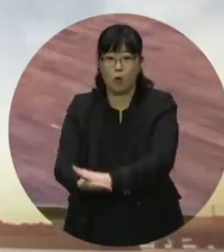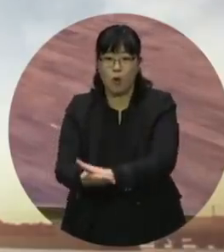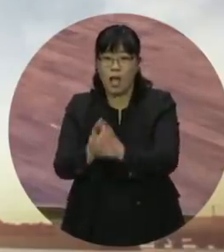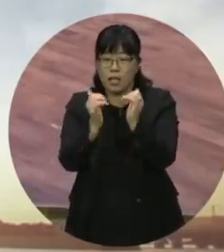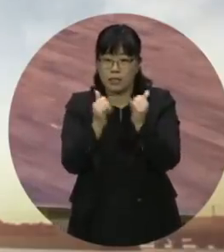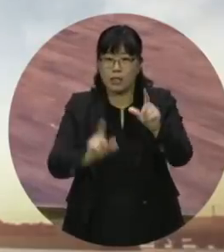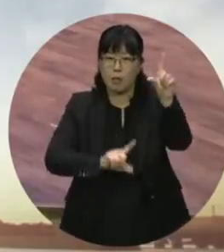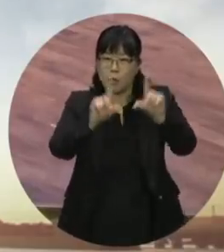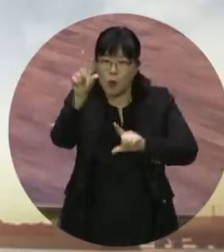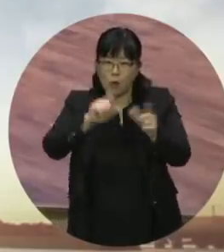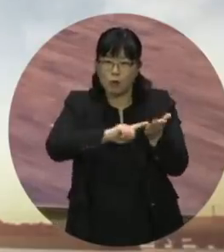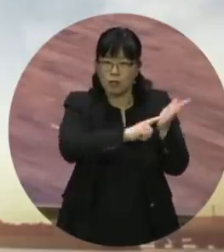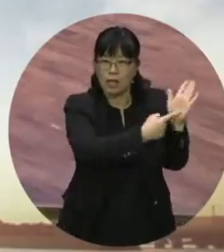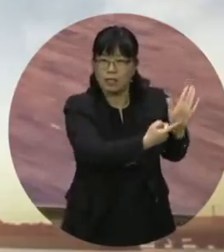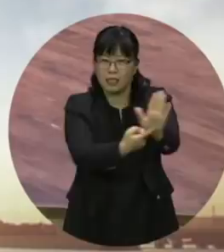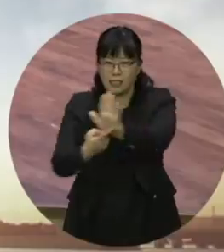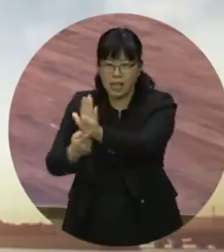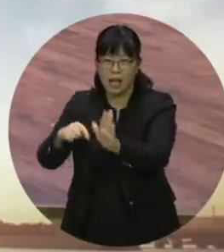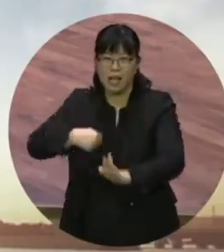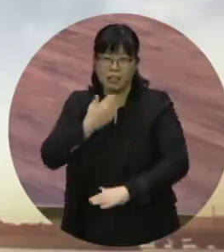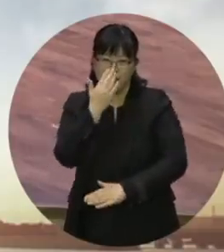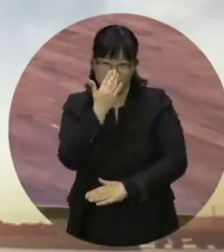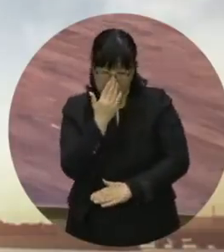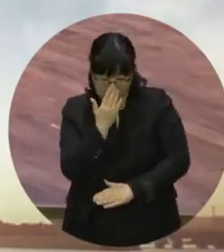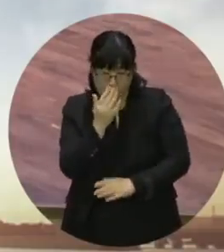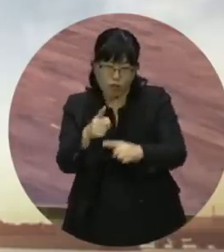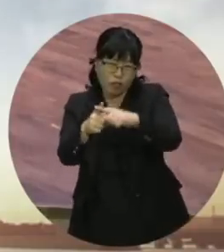되셨고 사람의 모양으로 나타나셨으니